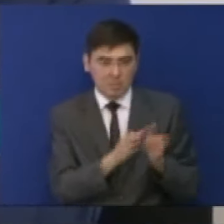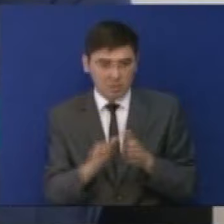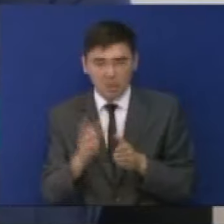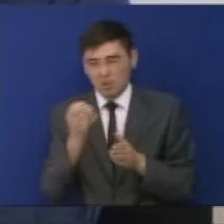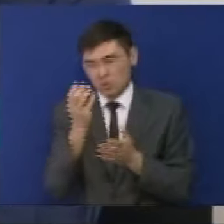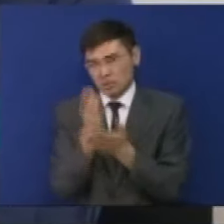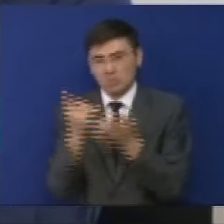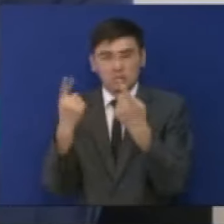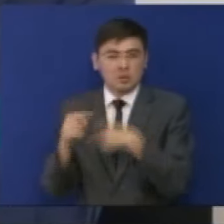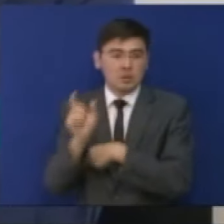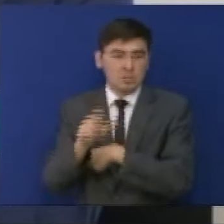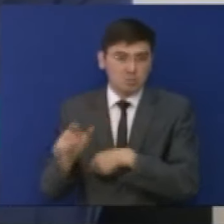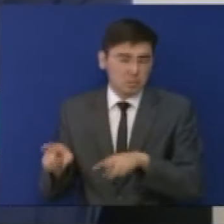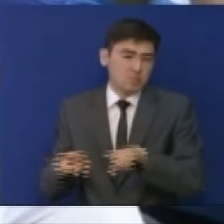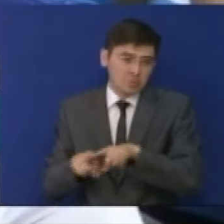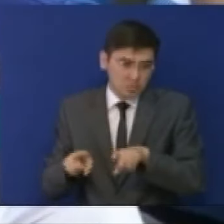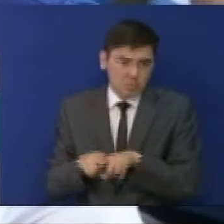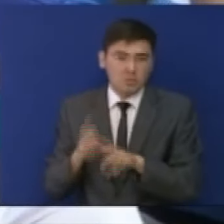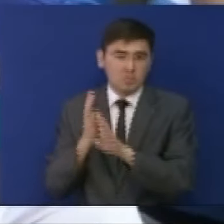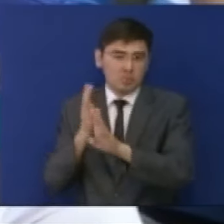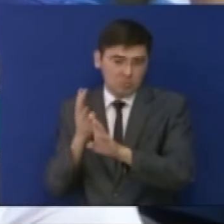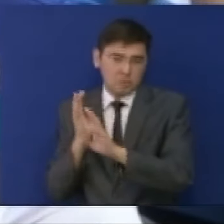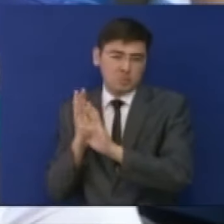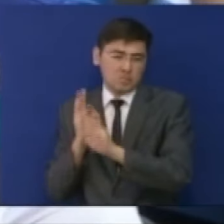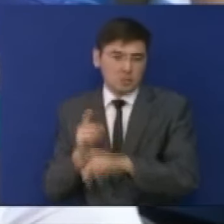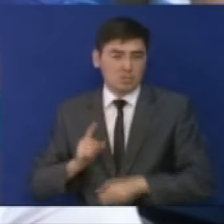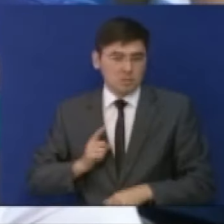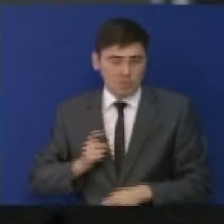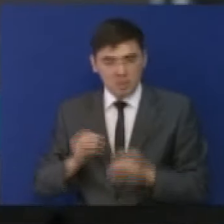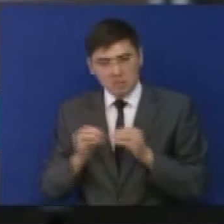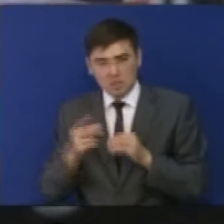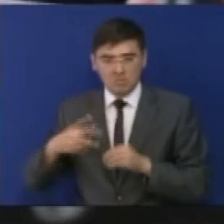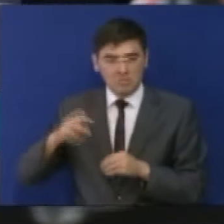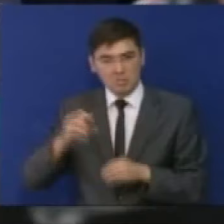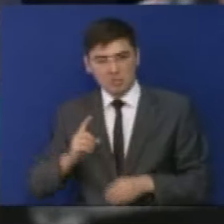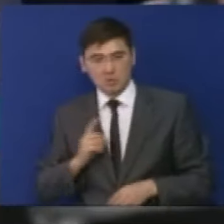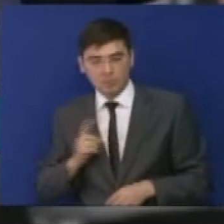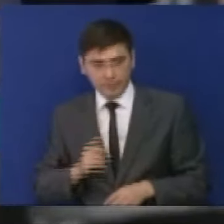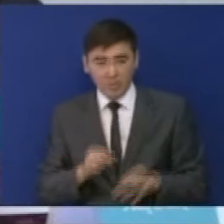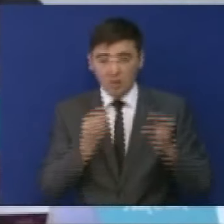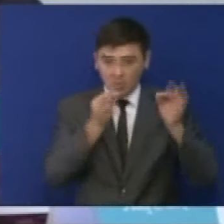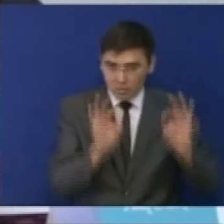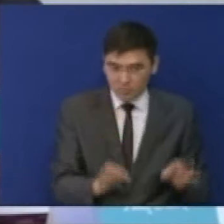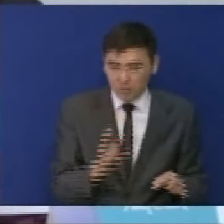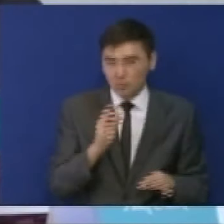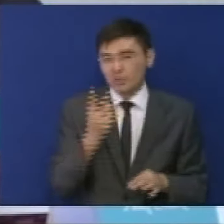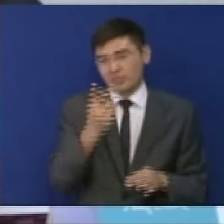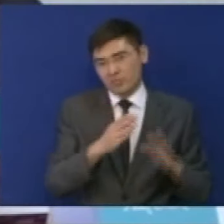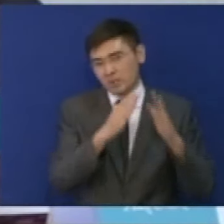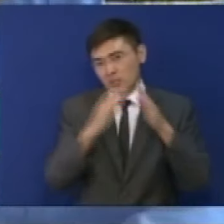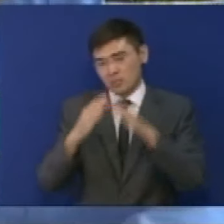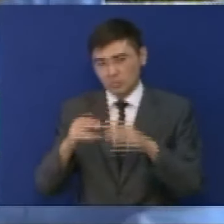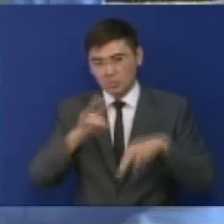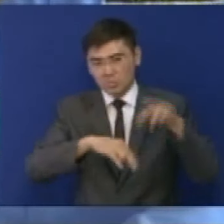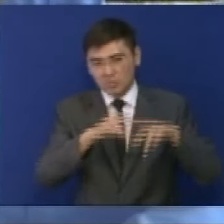и другие граждане, которые состоят по другим категориям и ждут жилья несколько десяток лет. Осенью этого года планируется сдача двух домов в